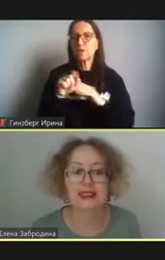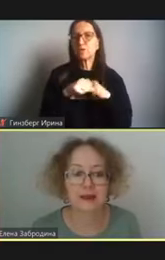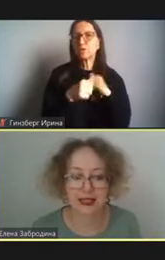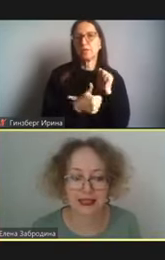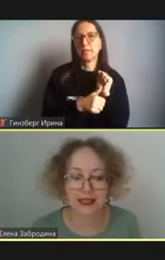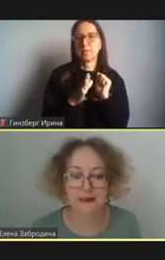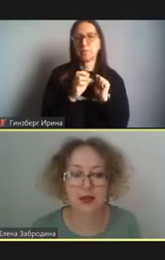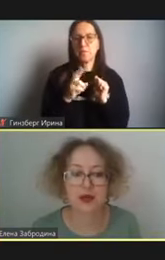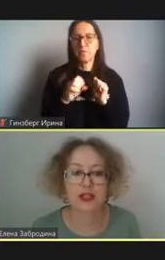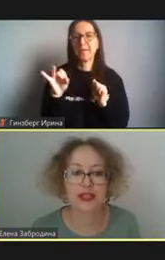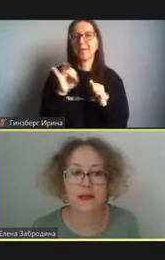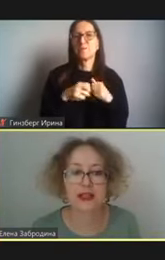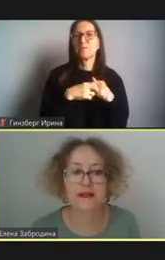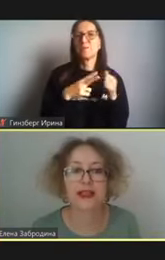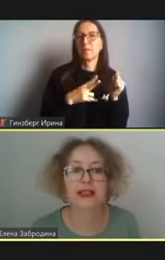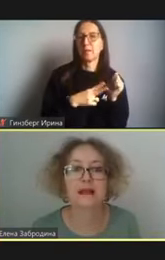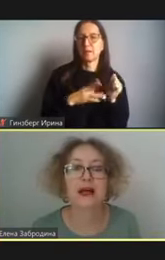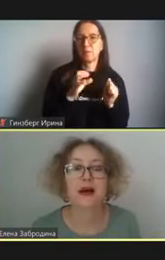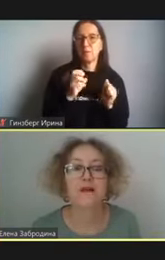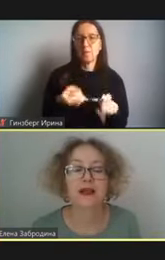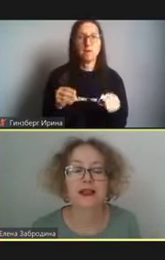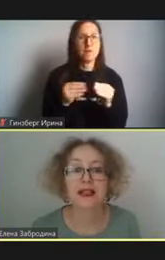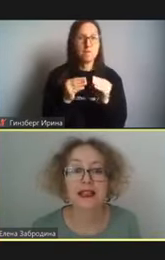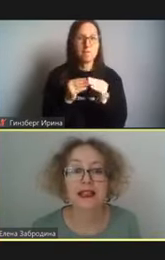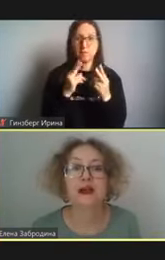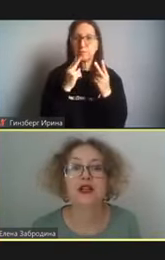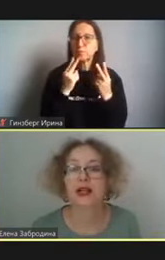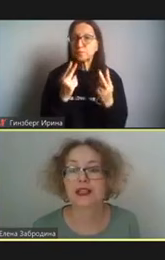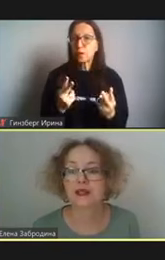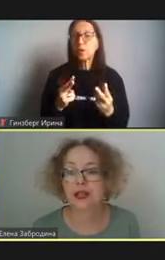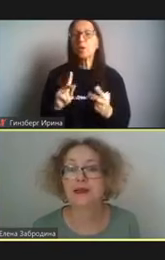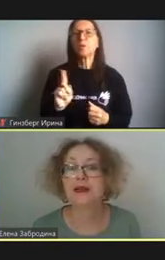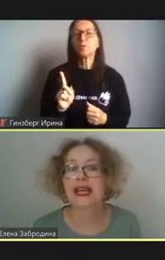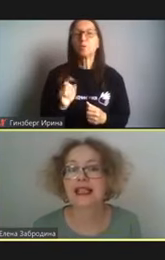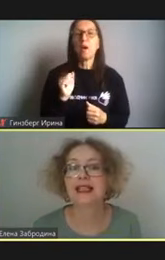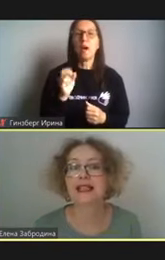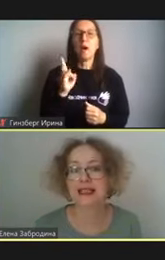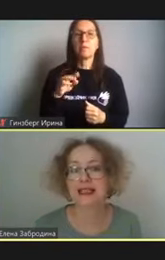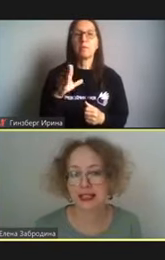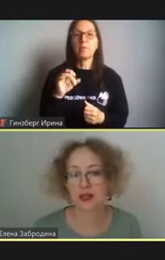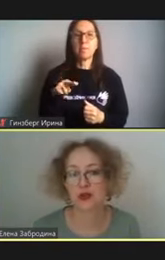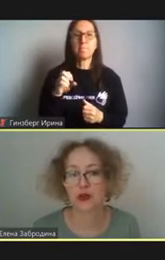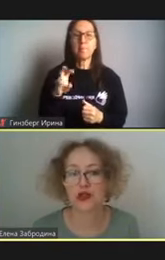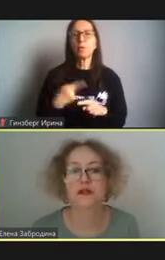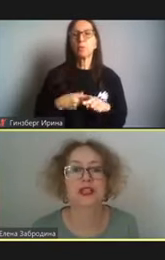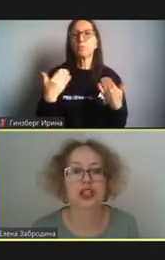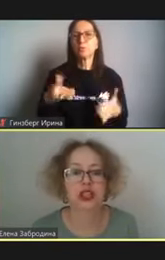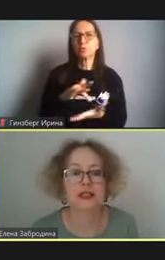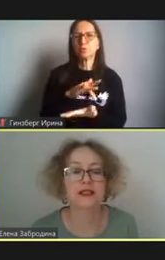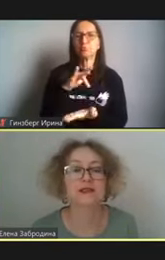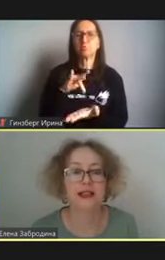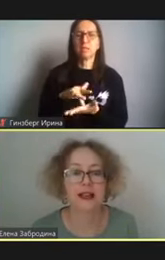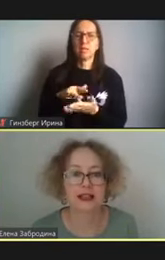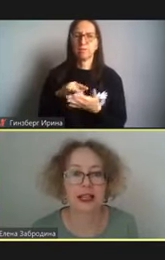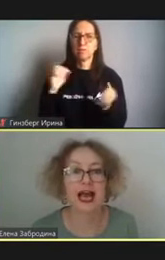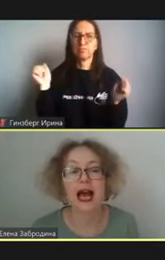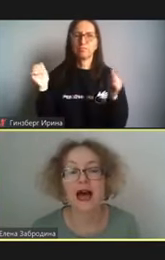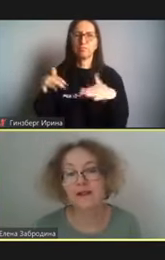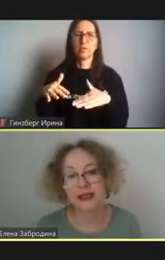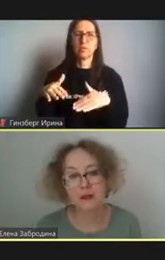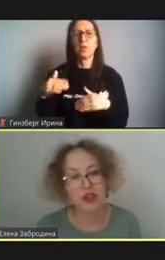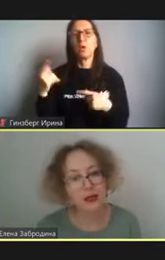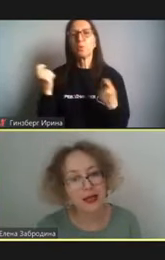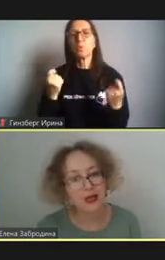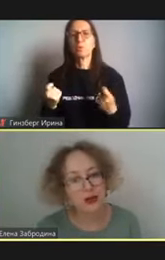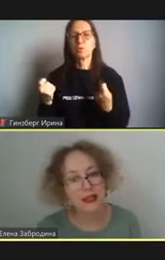и в 17 мы то же самое видим. Мы видим, что Антверпен – это центр художественной жизни Фландрии.